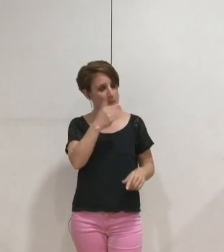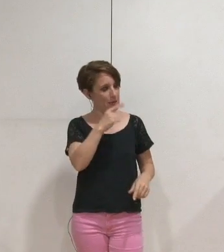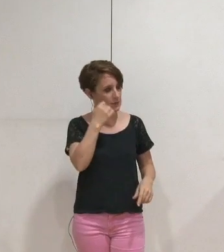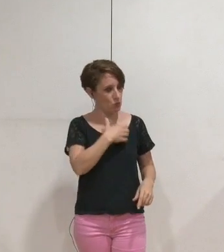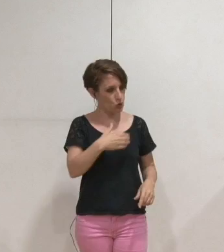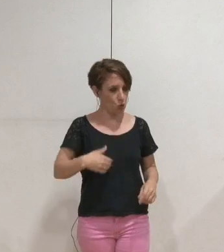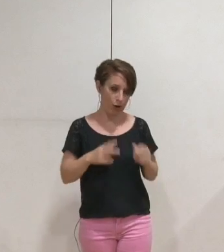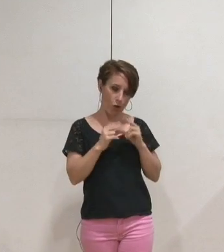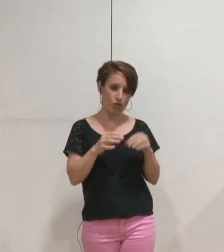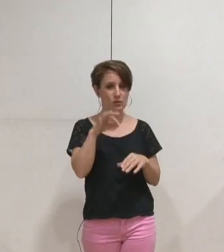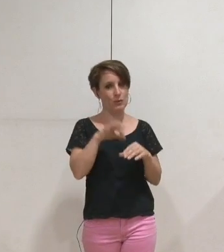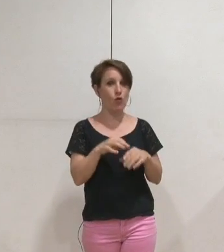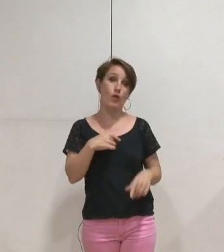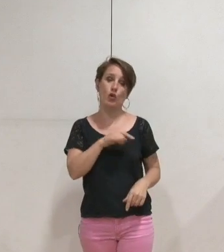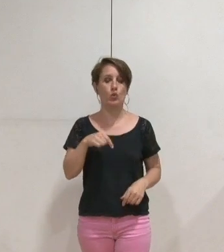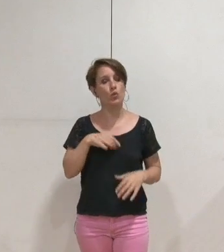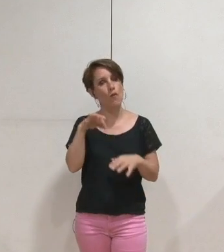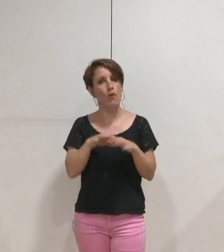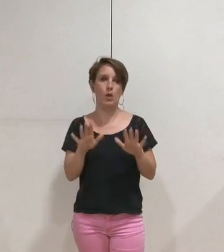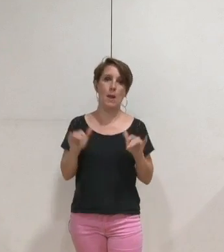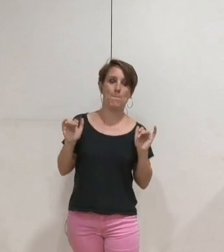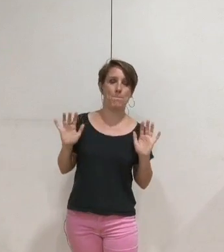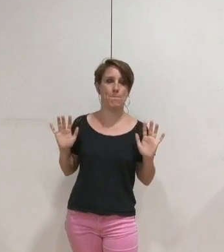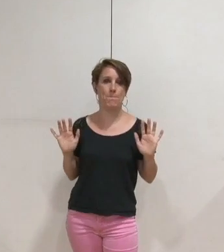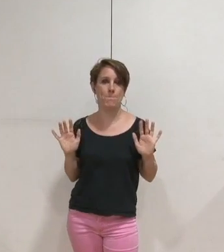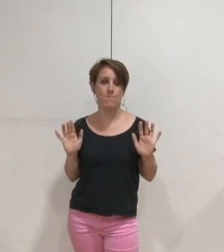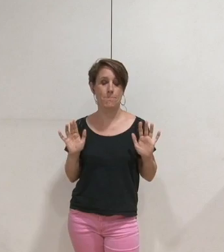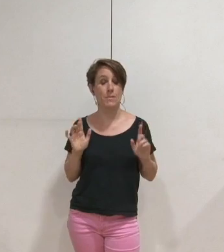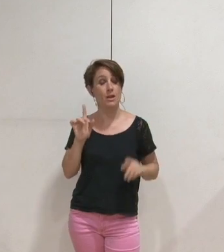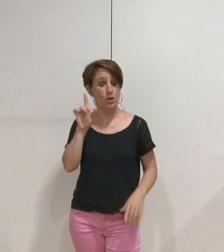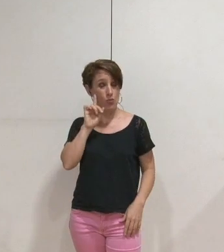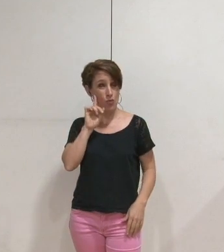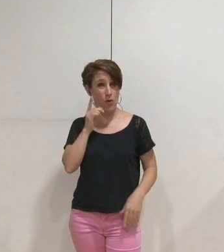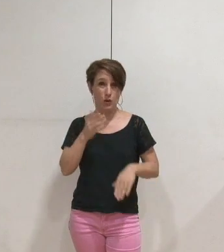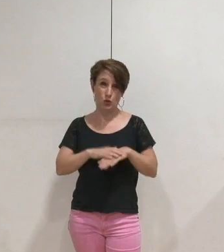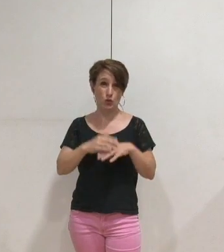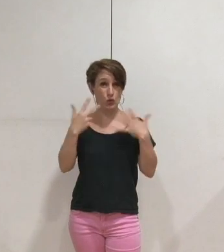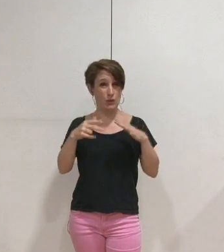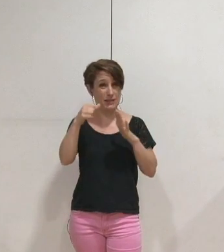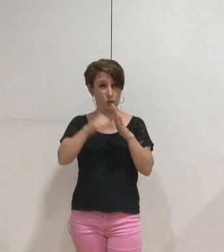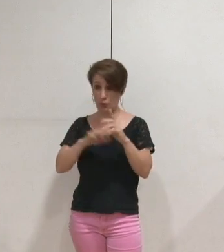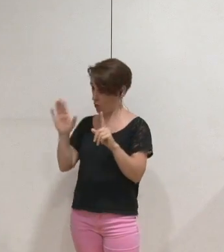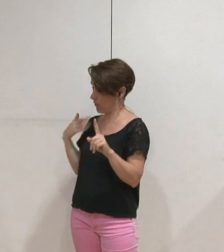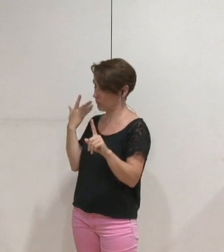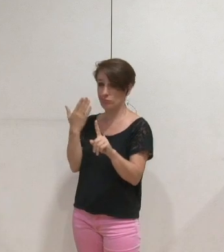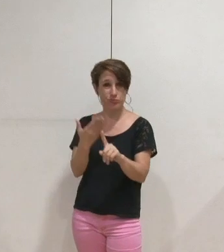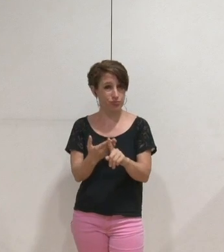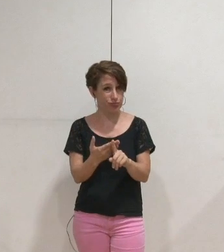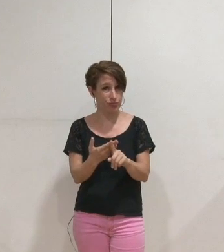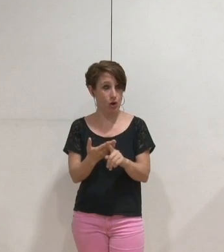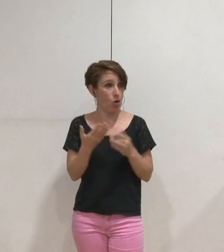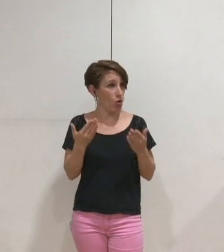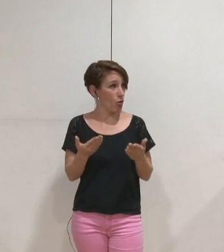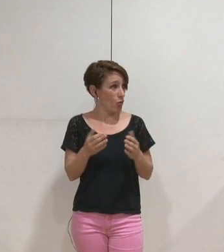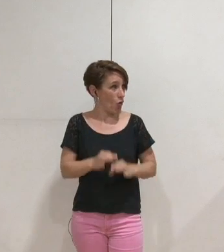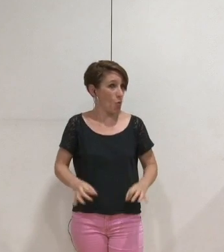rapide nous nous abstiendrons sur cette délibération puisque au bout de 18 mois de mandat nous n'avons toujours pas de politique cadre